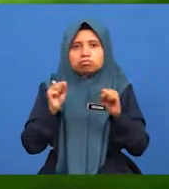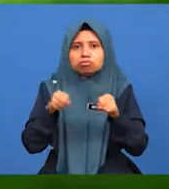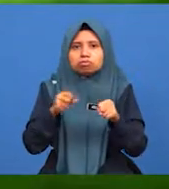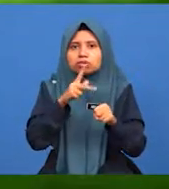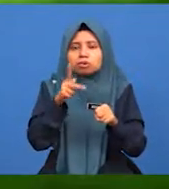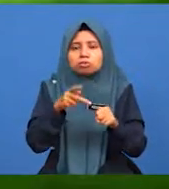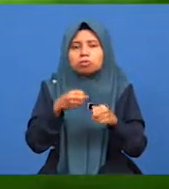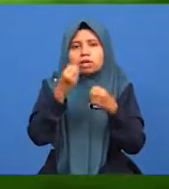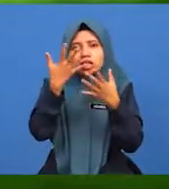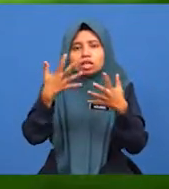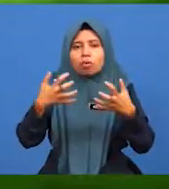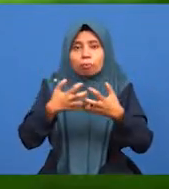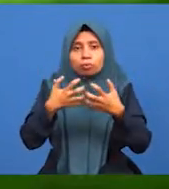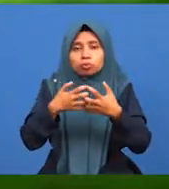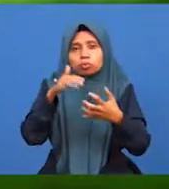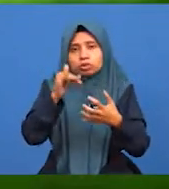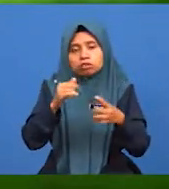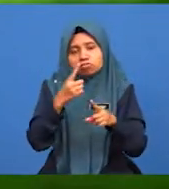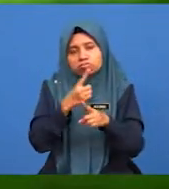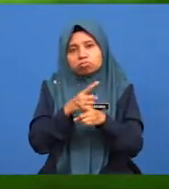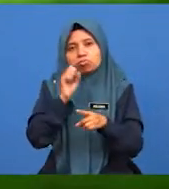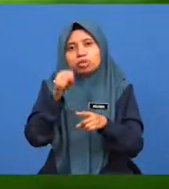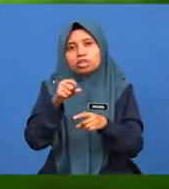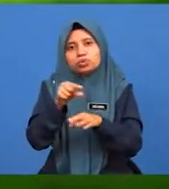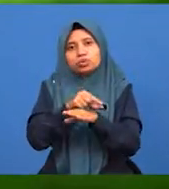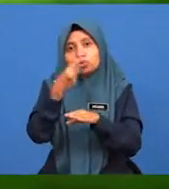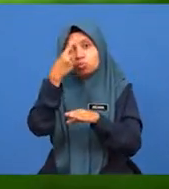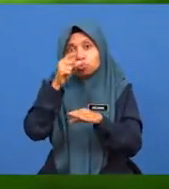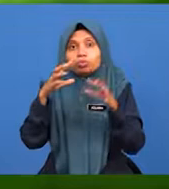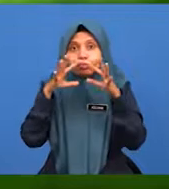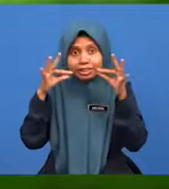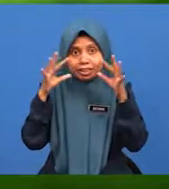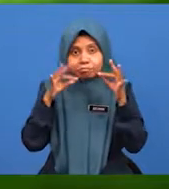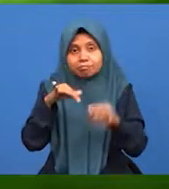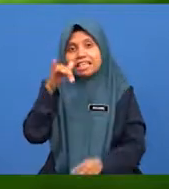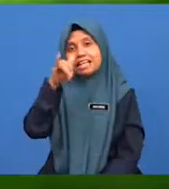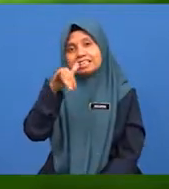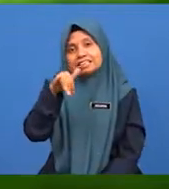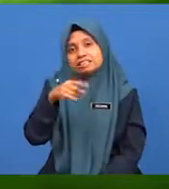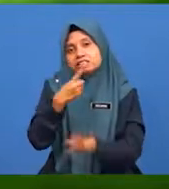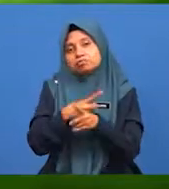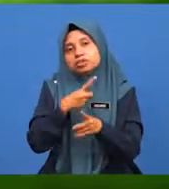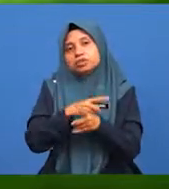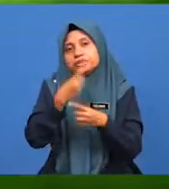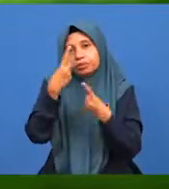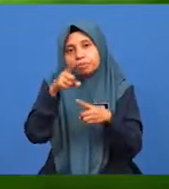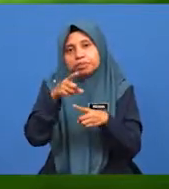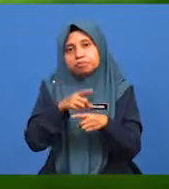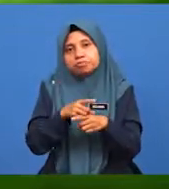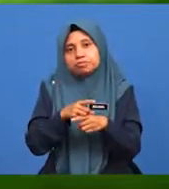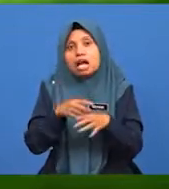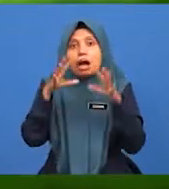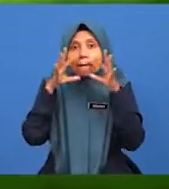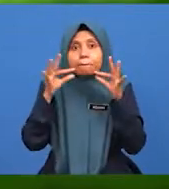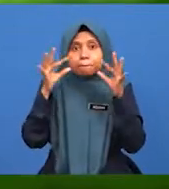kamu? Ya, betul jawapan itu. Penjodoh bilangan yang sesuai untuk kucing